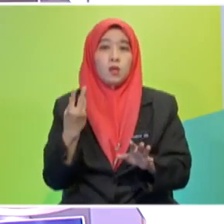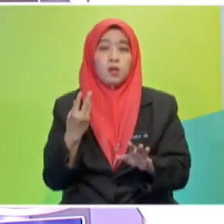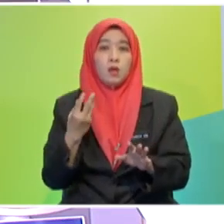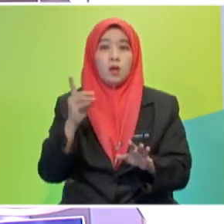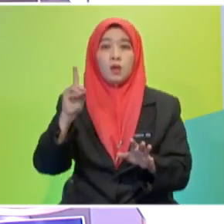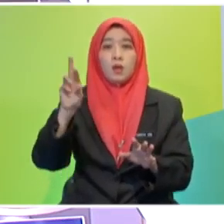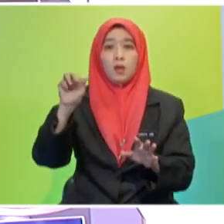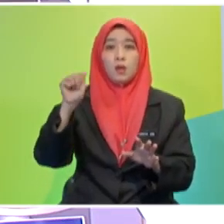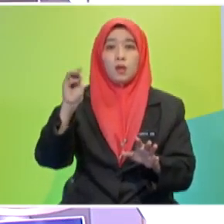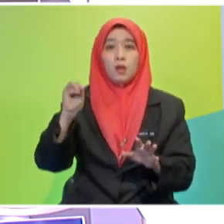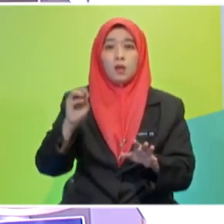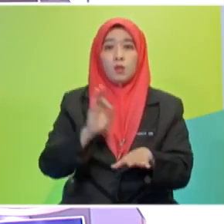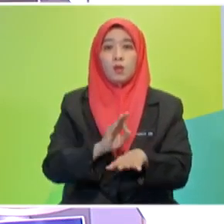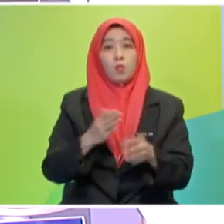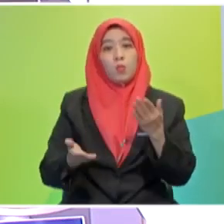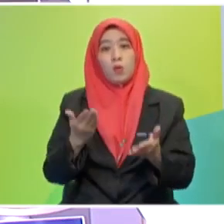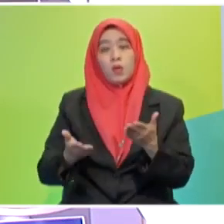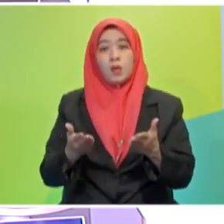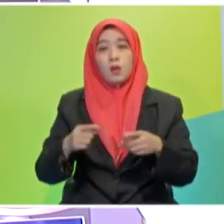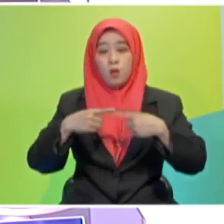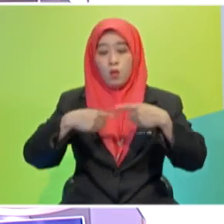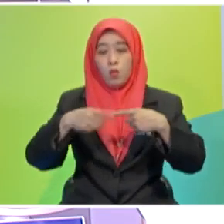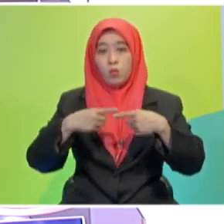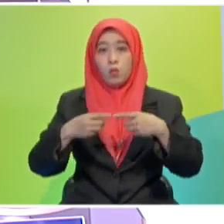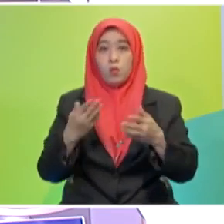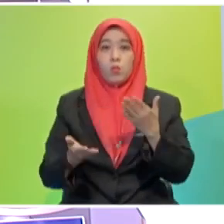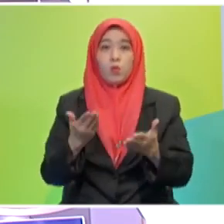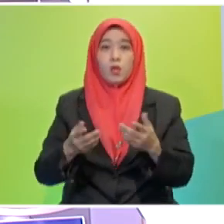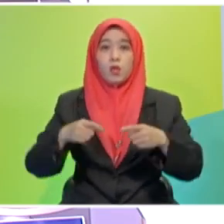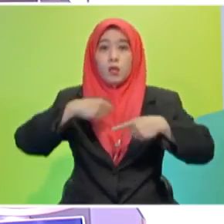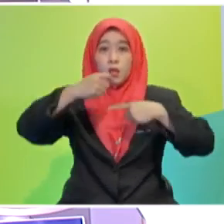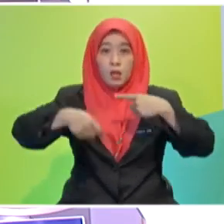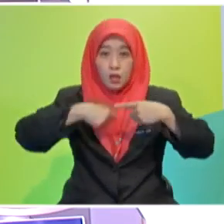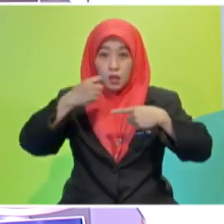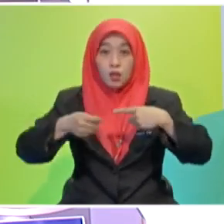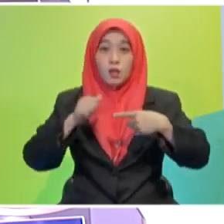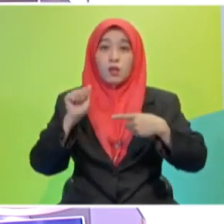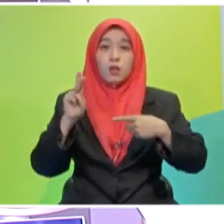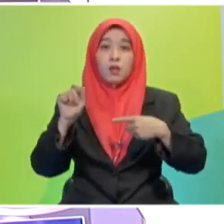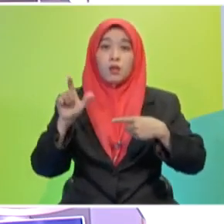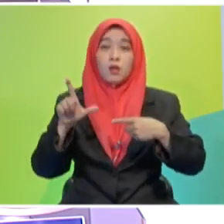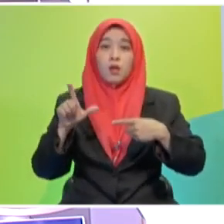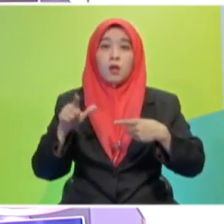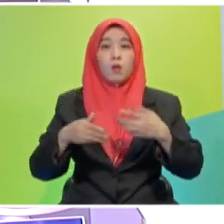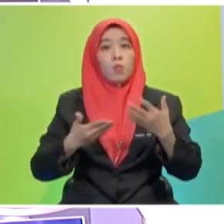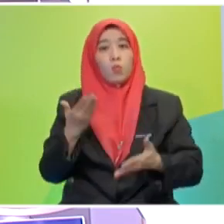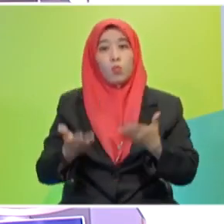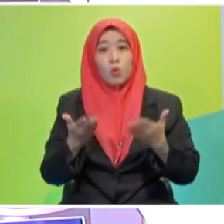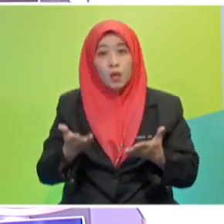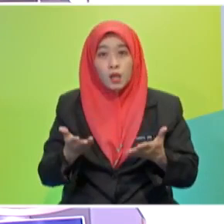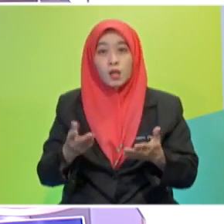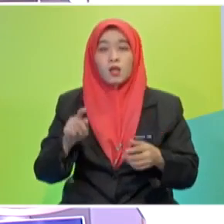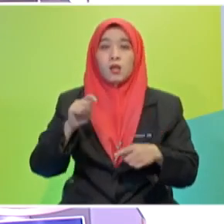mungkin motor, mungkin takal, mungkin tali sawat. Jadi kat situ kita dah tahu